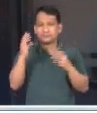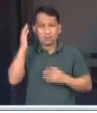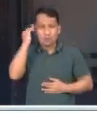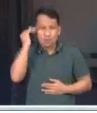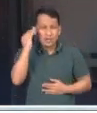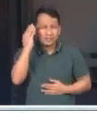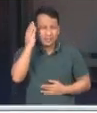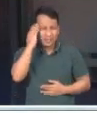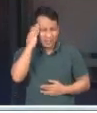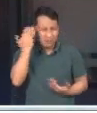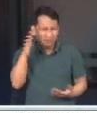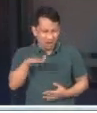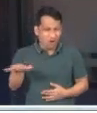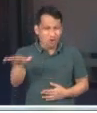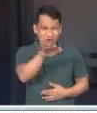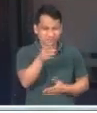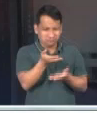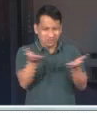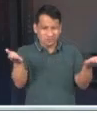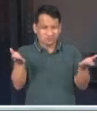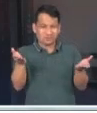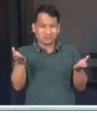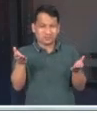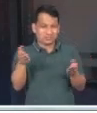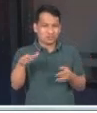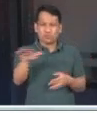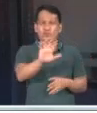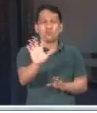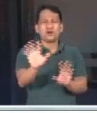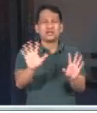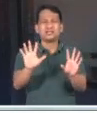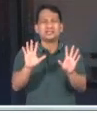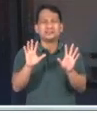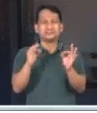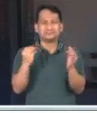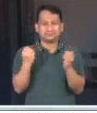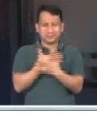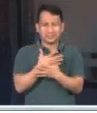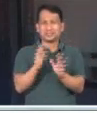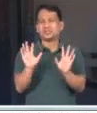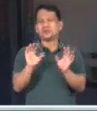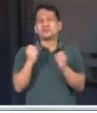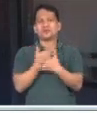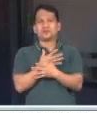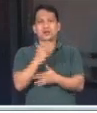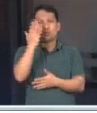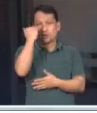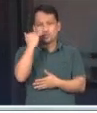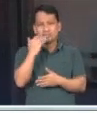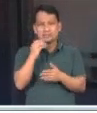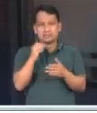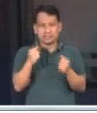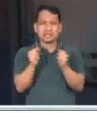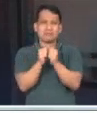I know, lahat kayo, huwag kayong matakot at hindi ko kayo iwanan.